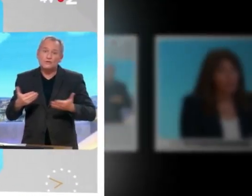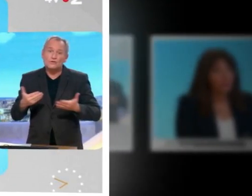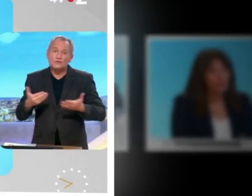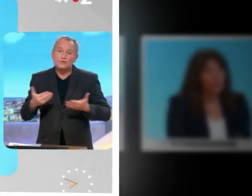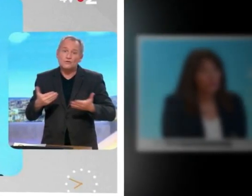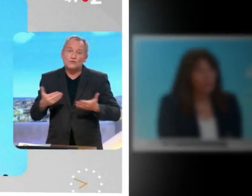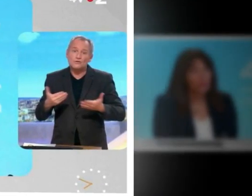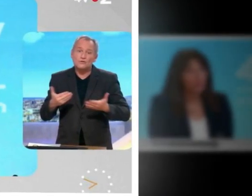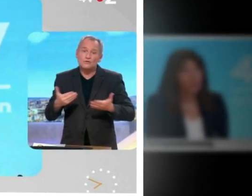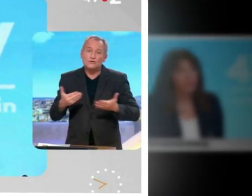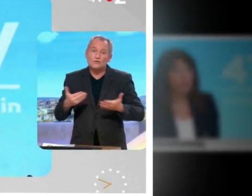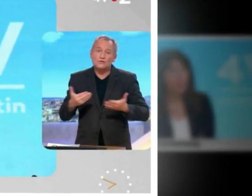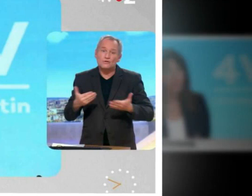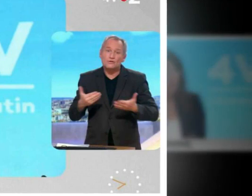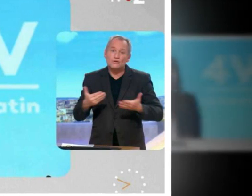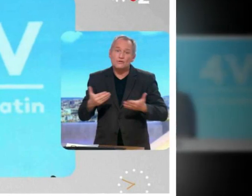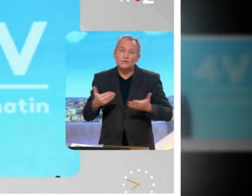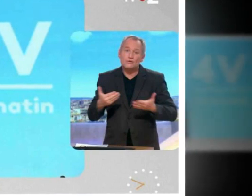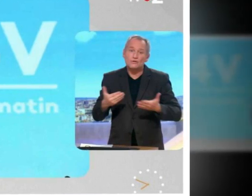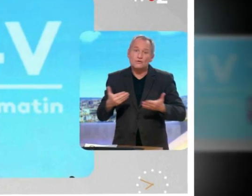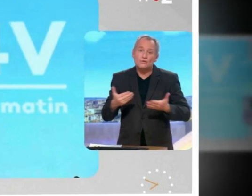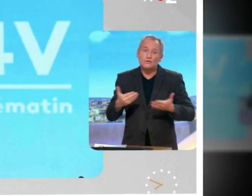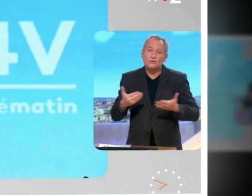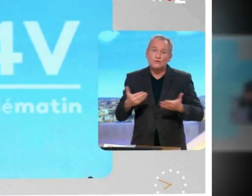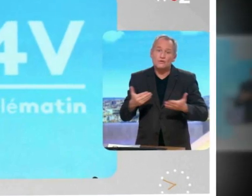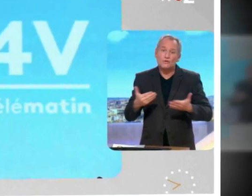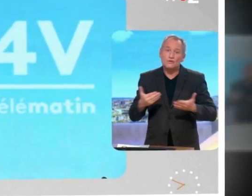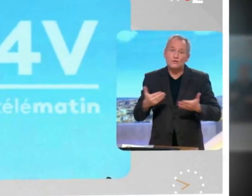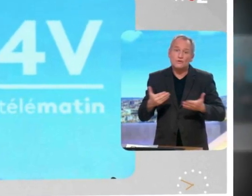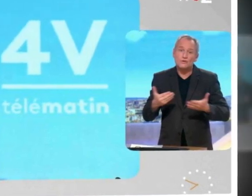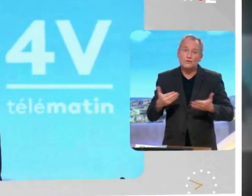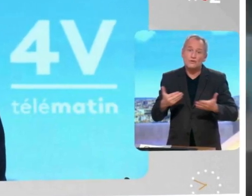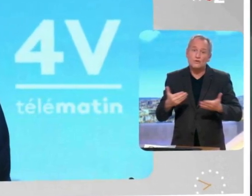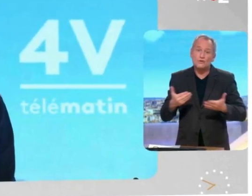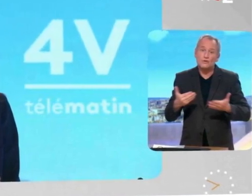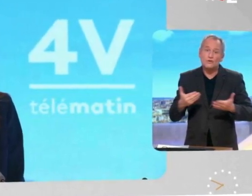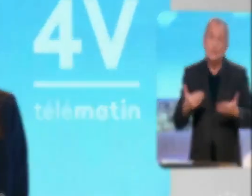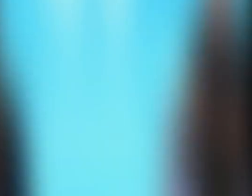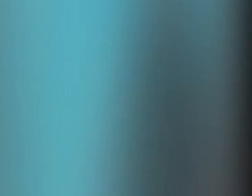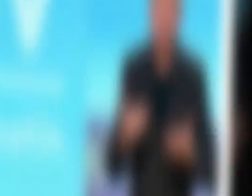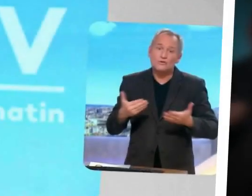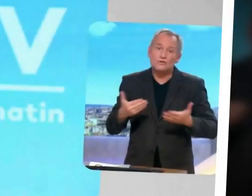On a quand même vécu des épreuves pendant 3 années d'injures, d'insultes permanentes.